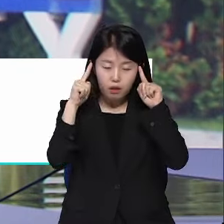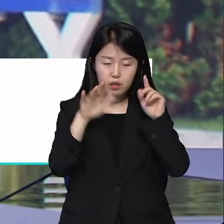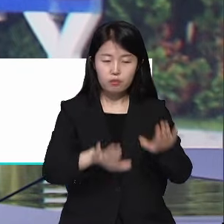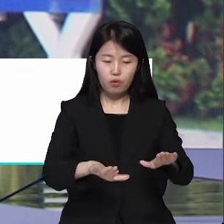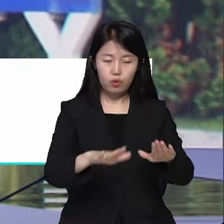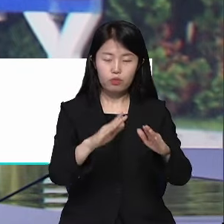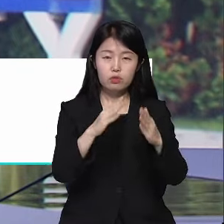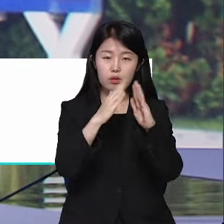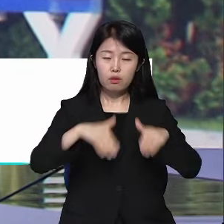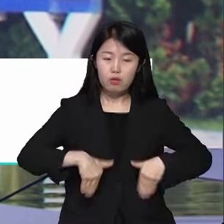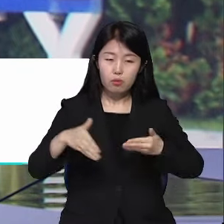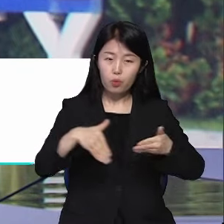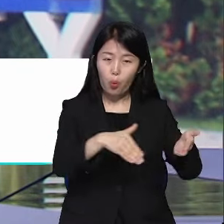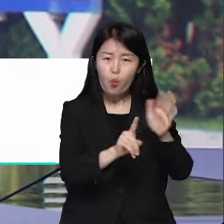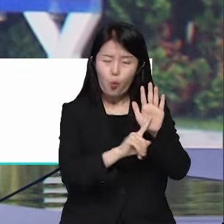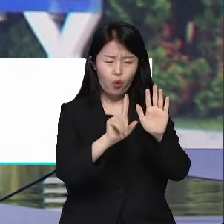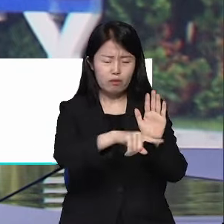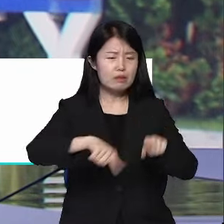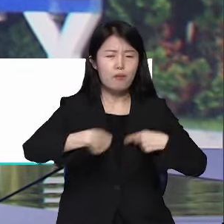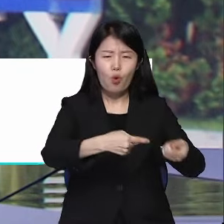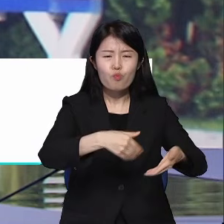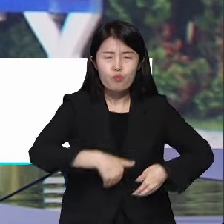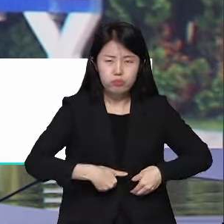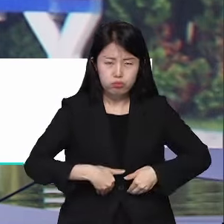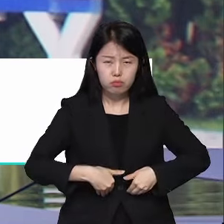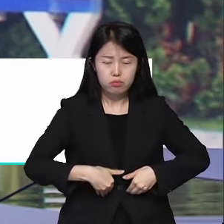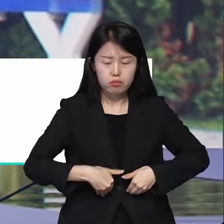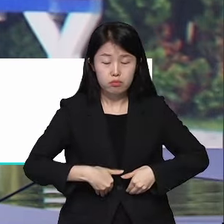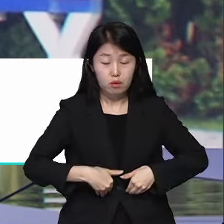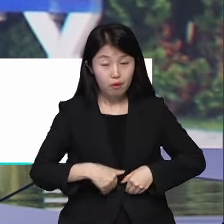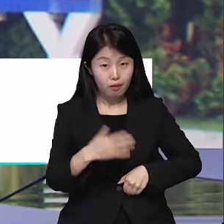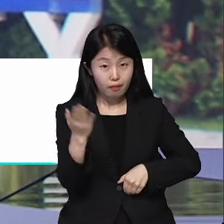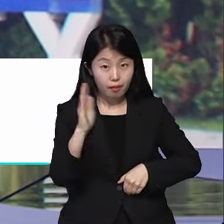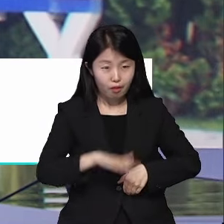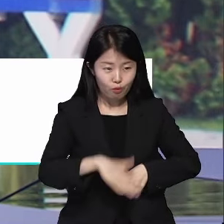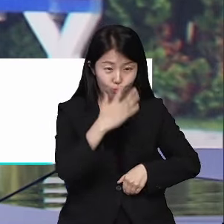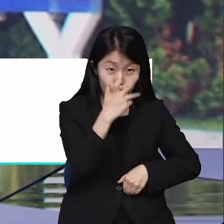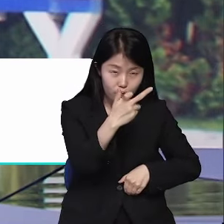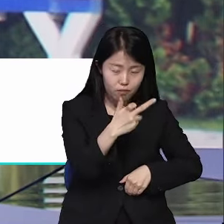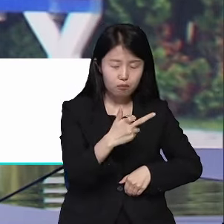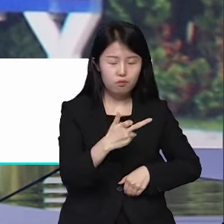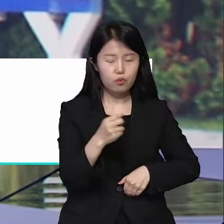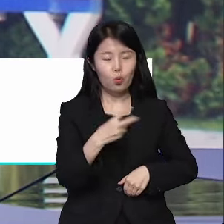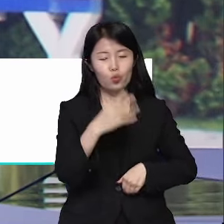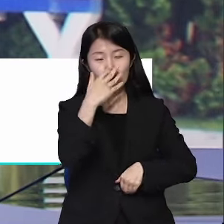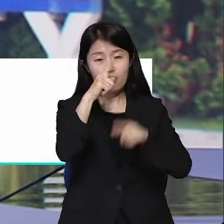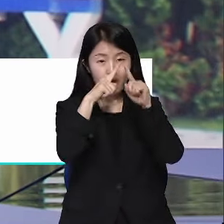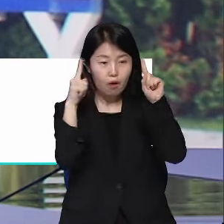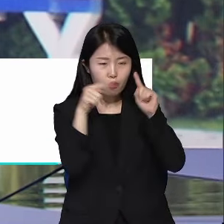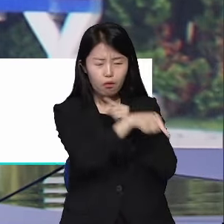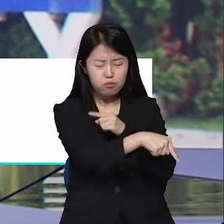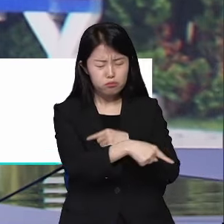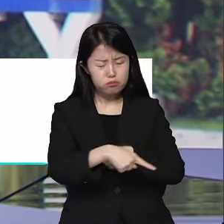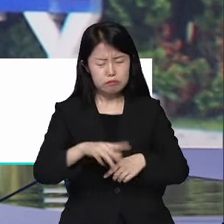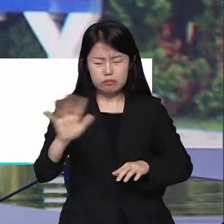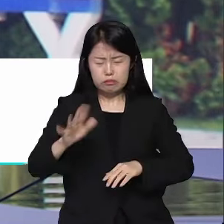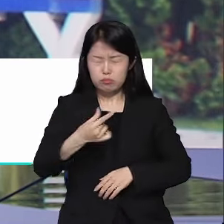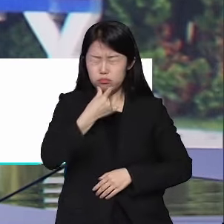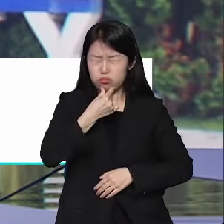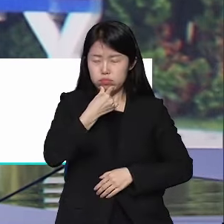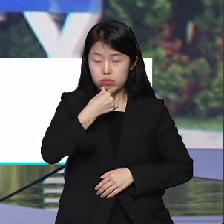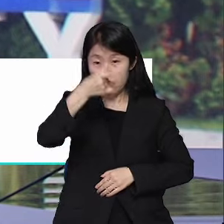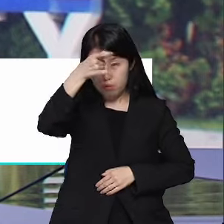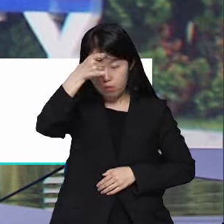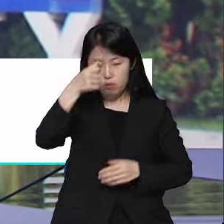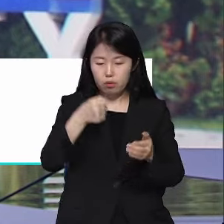나섰습니다 순천대와 순천시는 여전히 반대 입장을 고수하고 있는데 김희원의 입장 변화로 의대 공무는